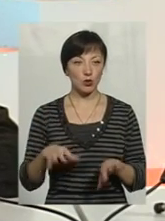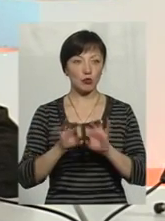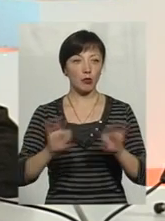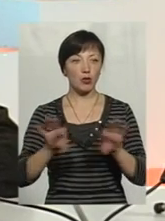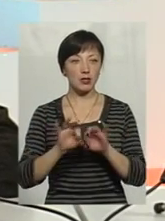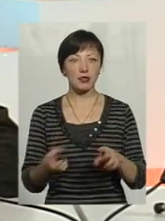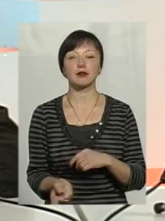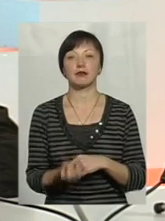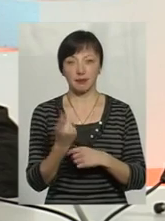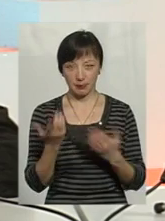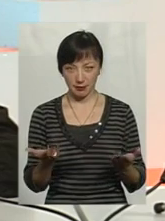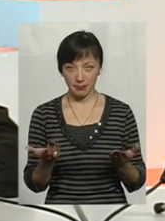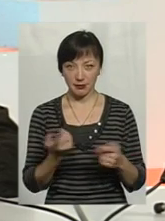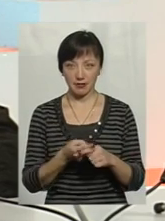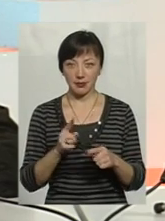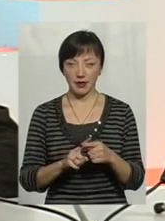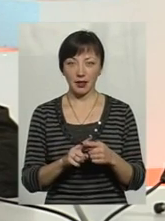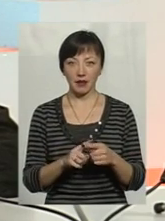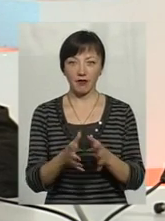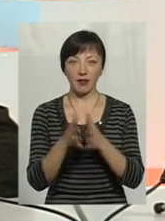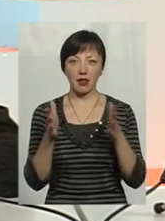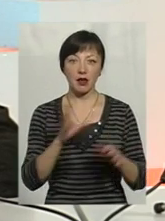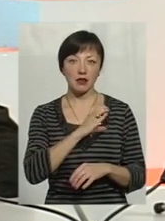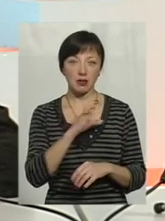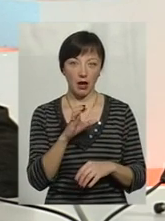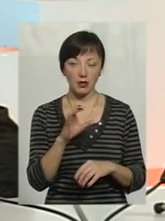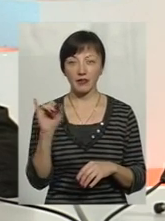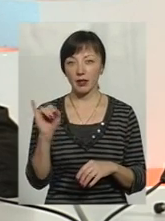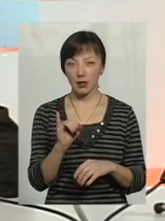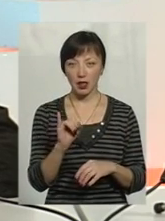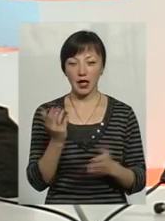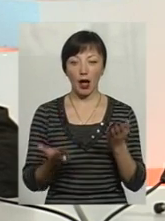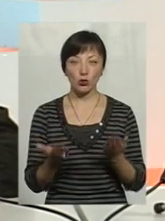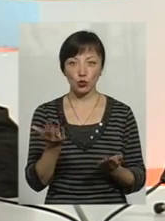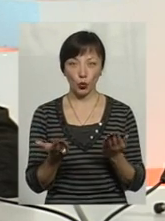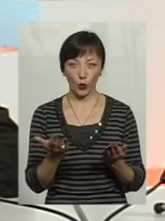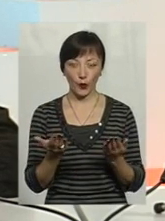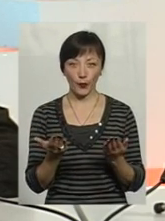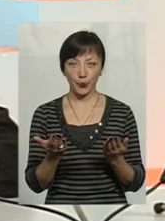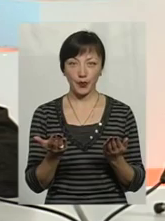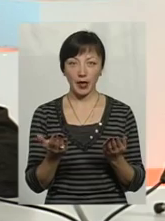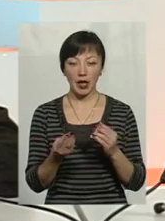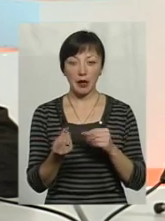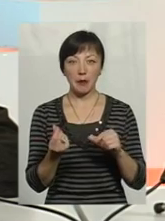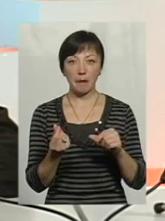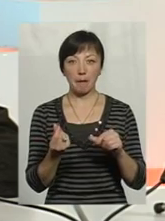пояснити, де джерело тих таких великих статків. І якщо